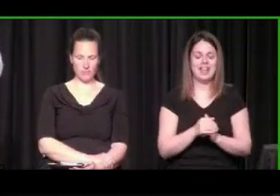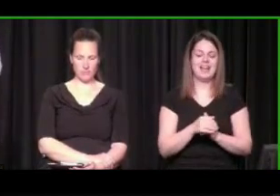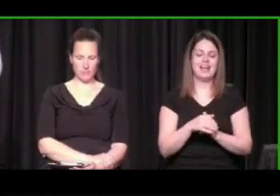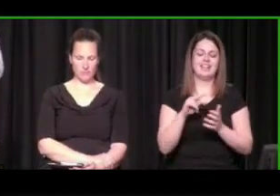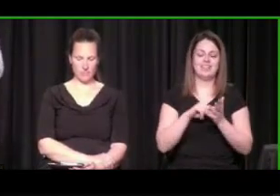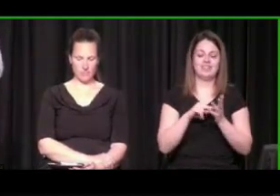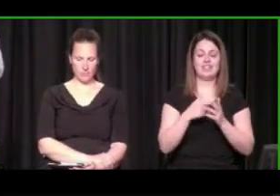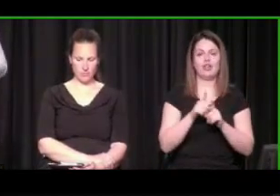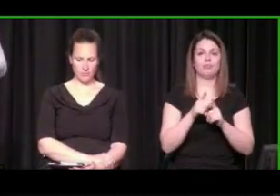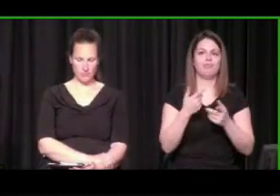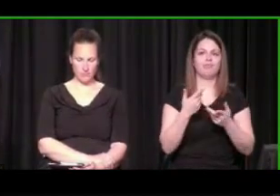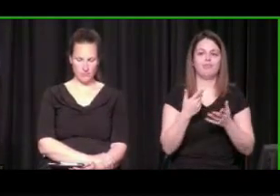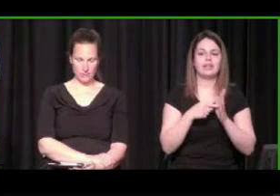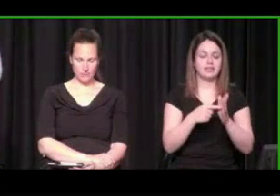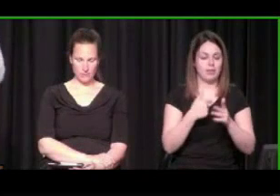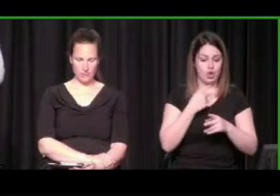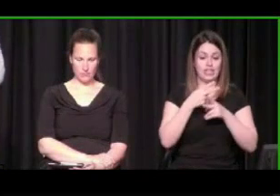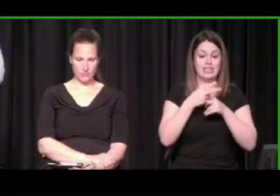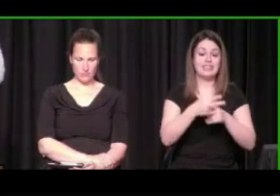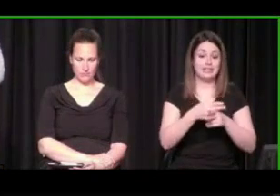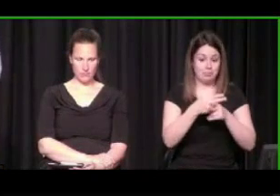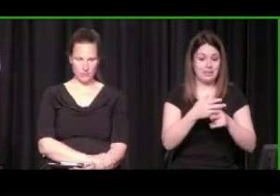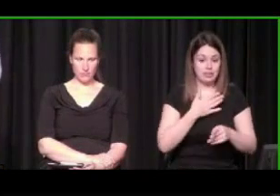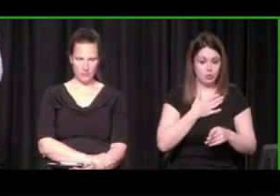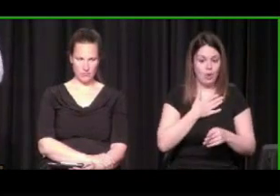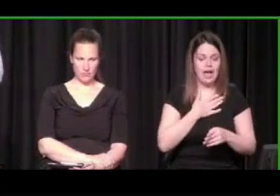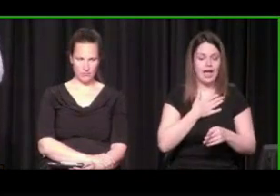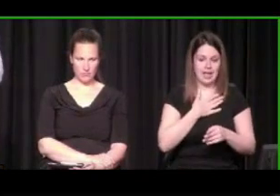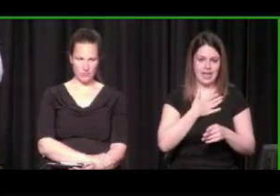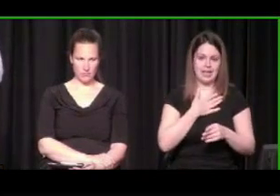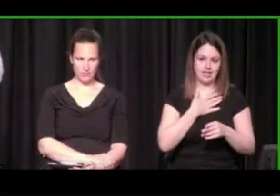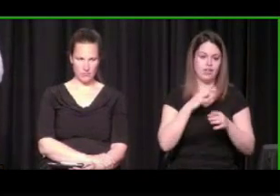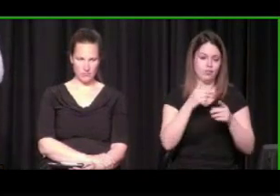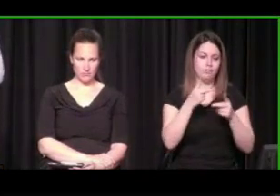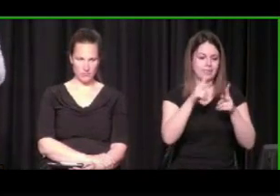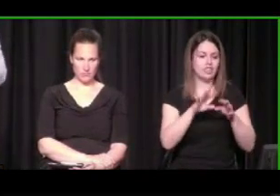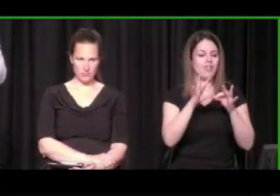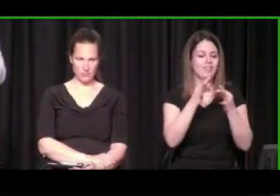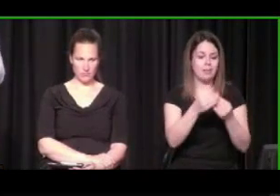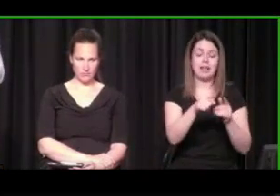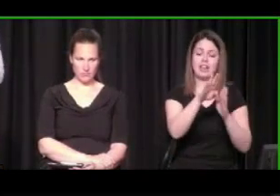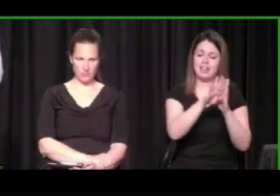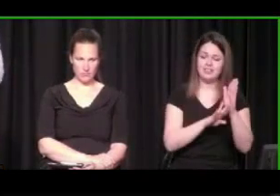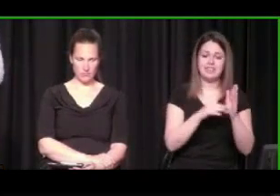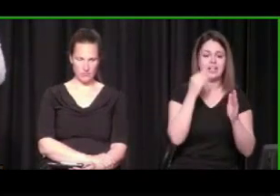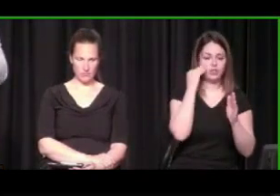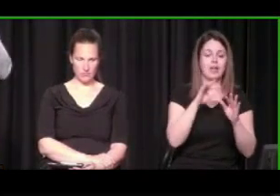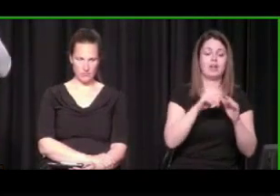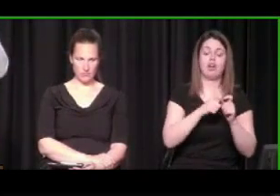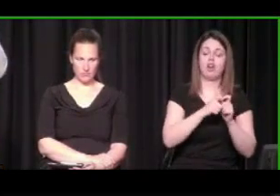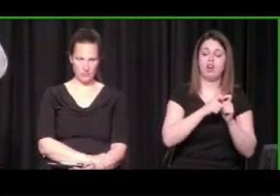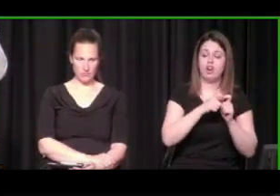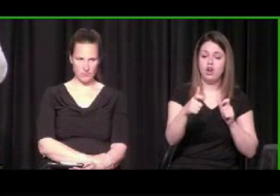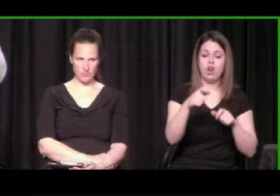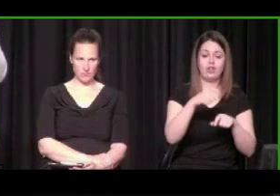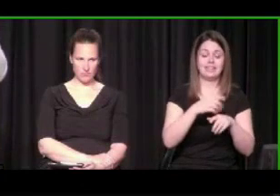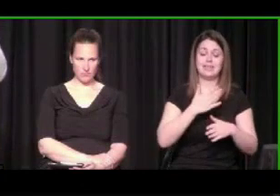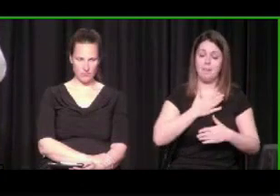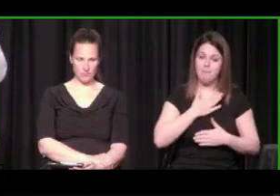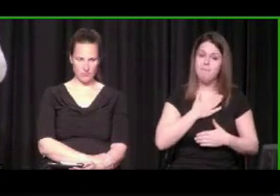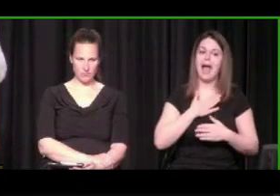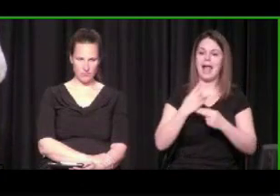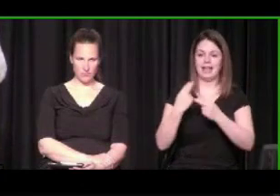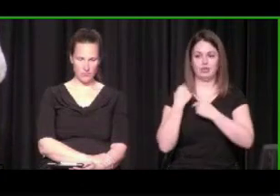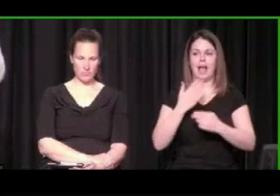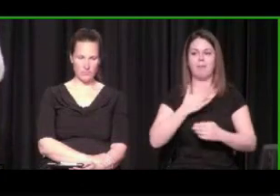moi j'ai pris soin par exemple de ce proche-là qui a une déficience intellectuelle pendant une longue période de sa vie, c'est ma